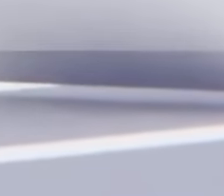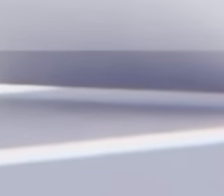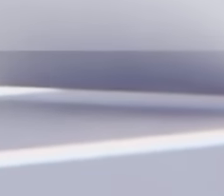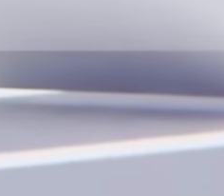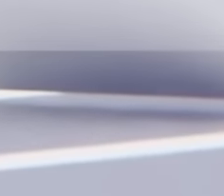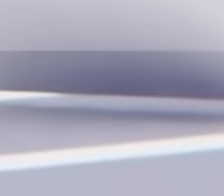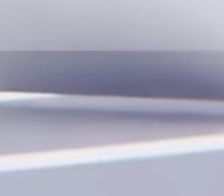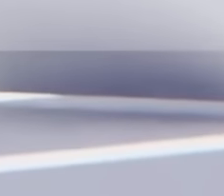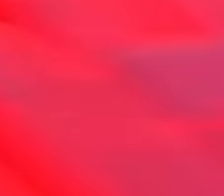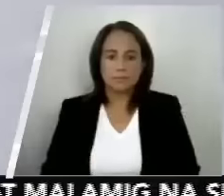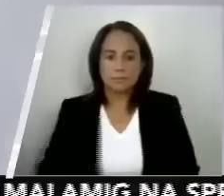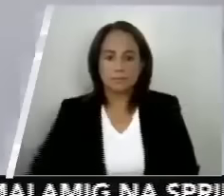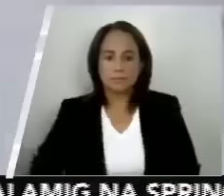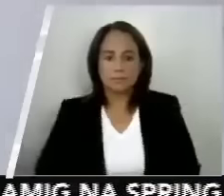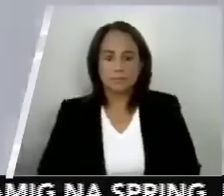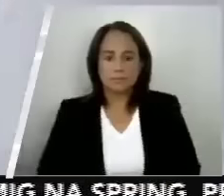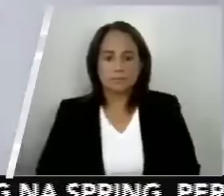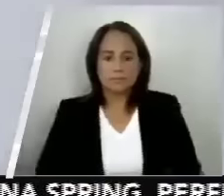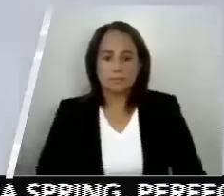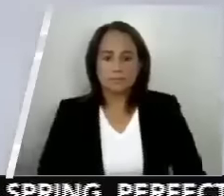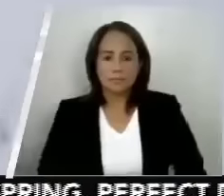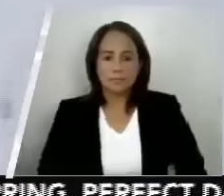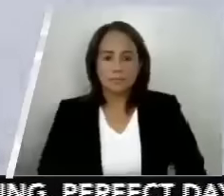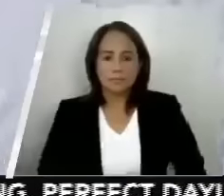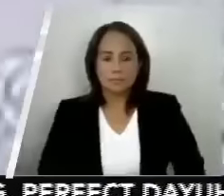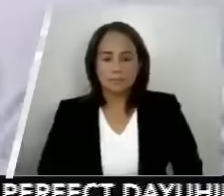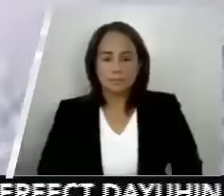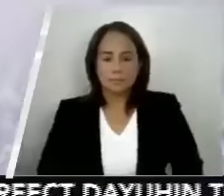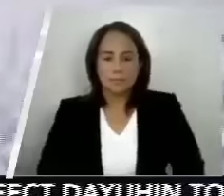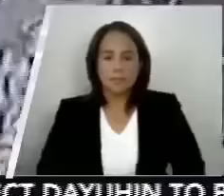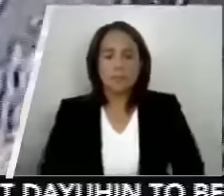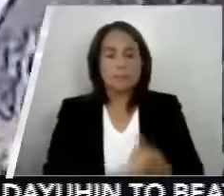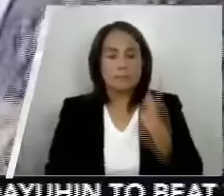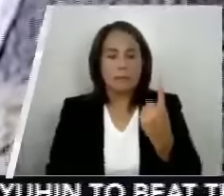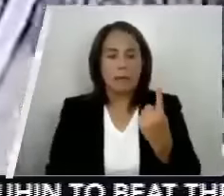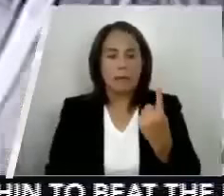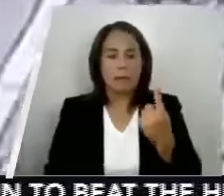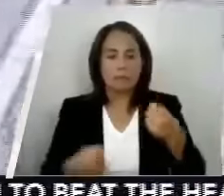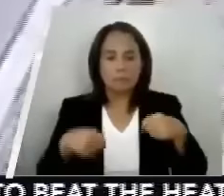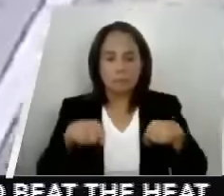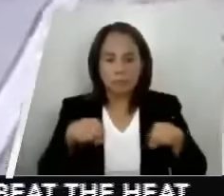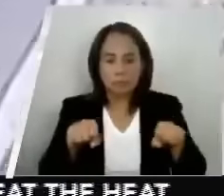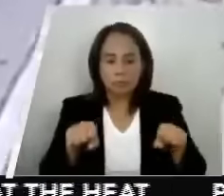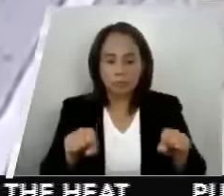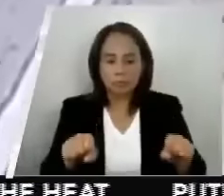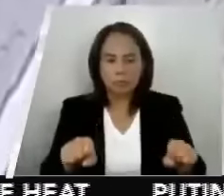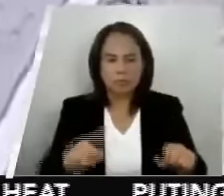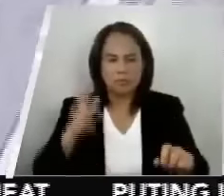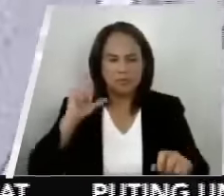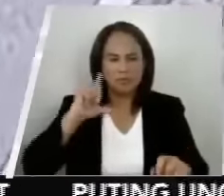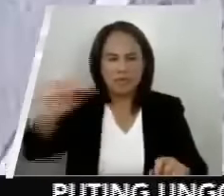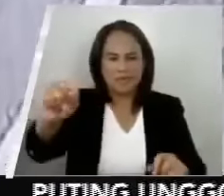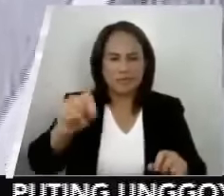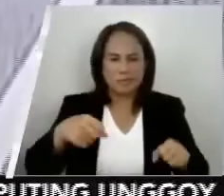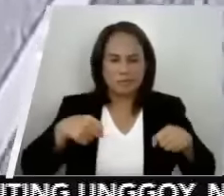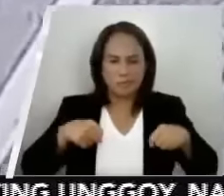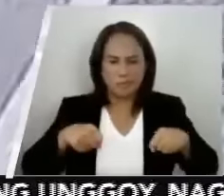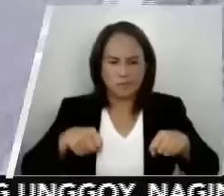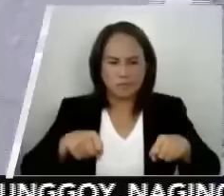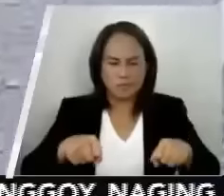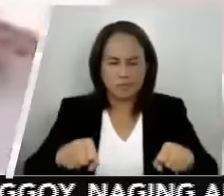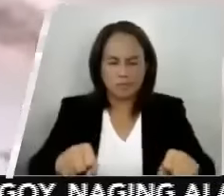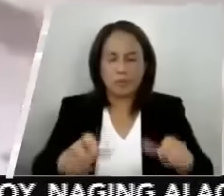TV, Balitang Southern Tagalog. Mag-isa lang ang motorsiklong ito habang tila mabilis na tumatakbo sa Lipa-Ibaan Road sa